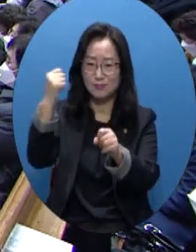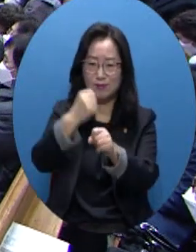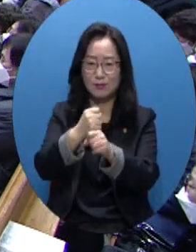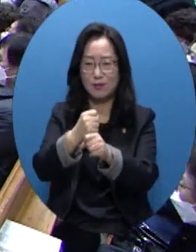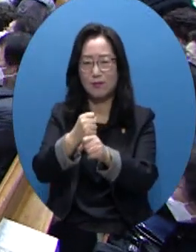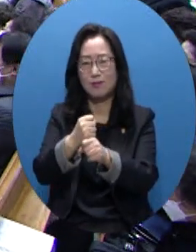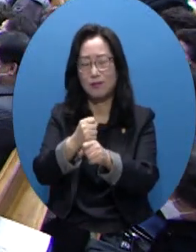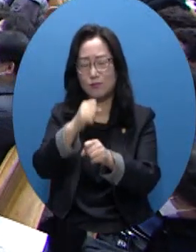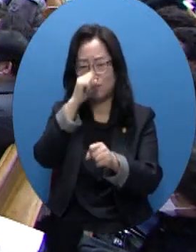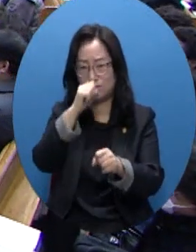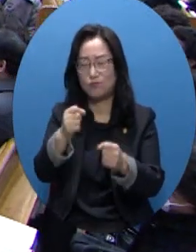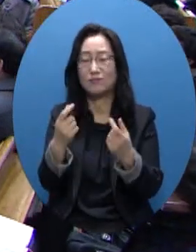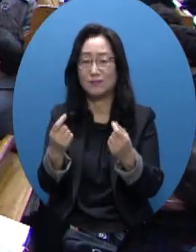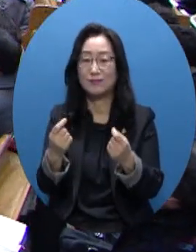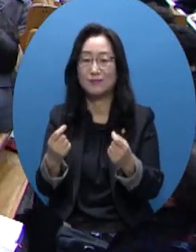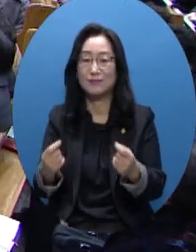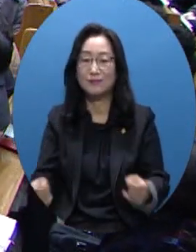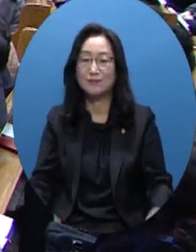바랍니다